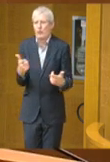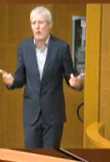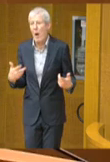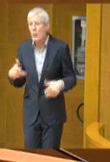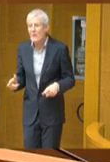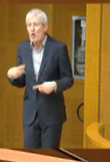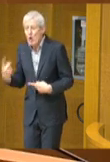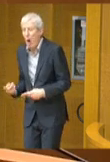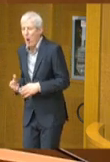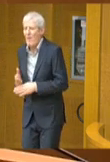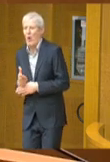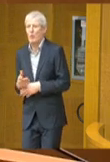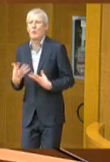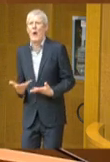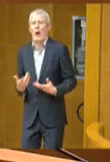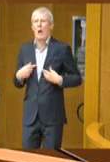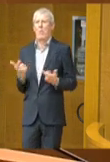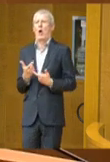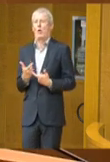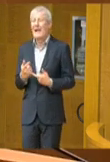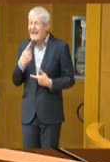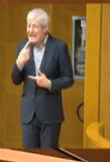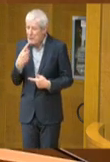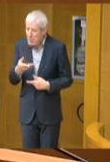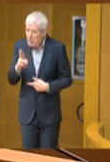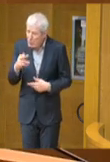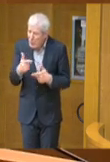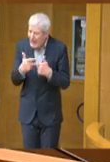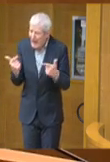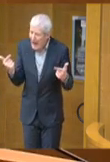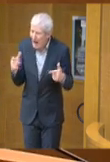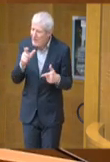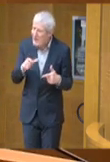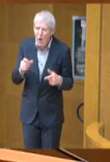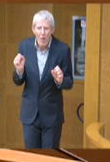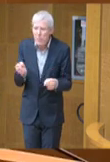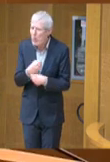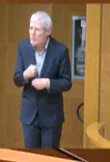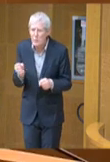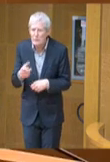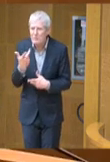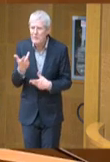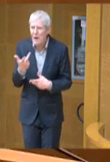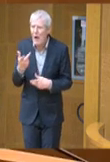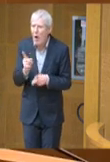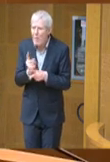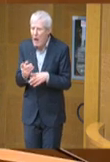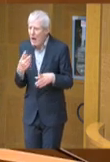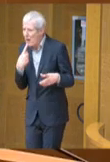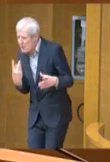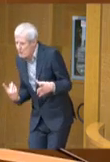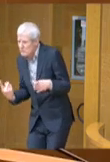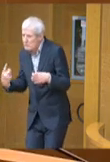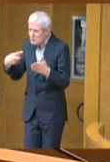sul lavoro in generale, e quelli più gravi in particolare, generano molto spesso un'impossibilità dell'infortunato di reinserirsi nella